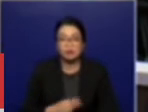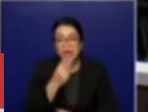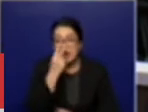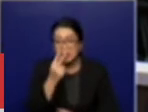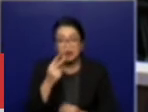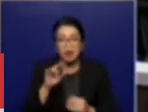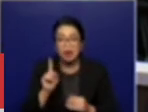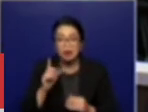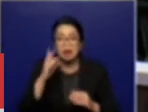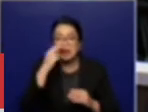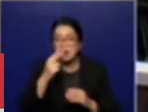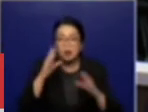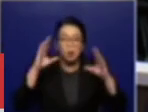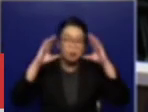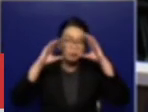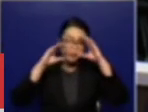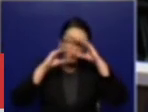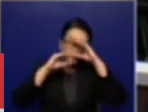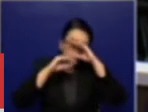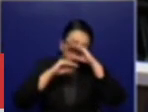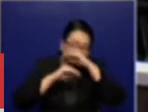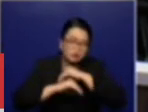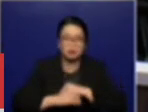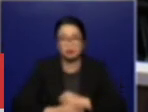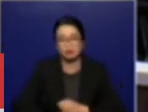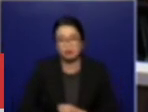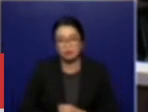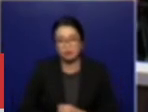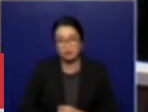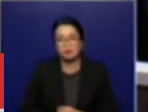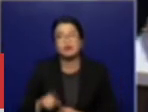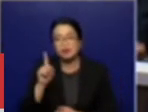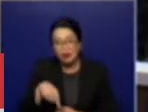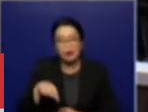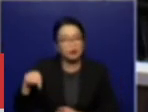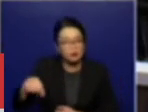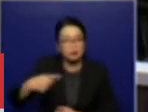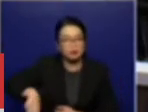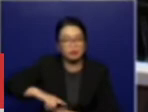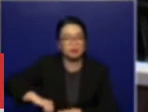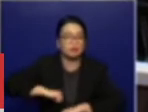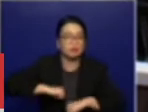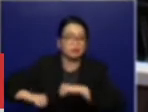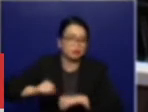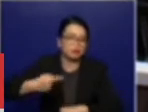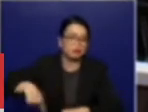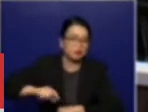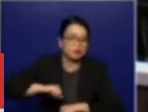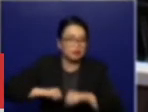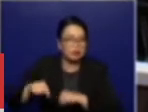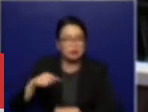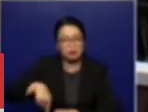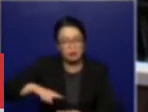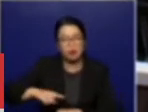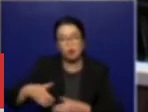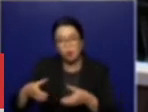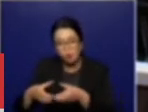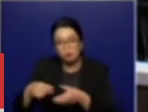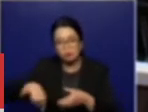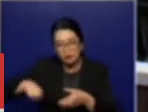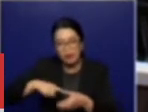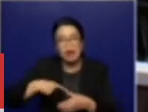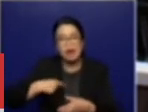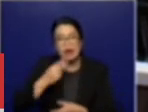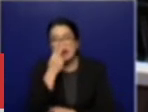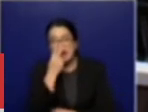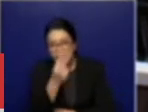ดนั่นแหละครับคือความมืดที่เป็นอนาคตของลูกหลานเยาวช